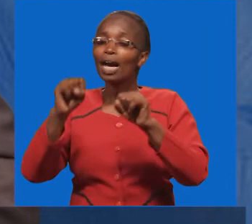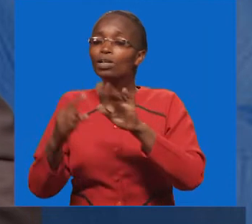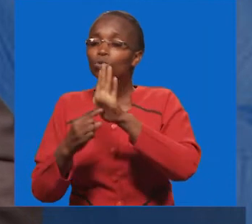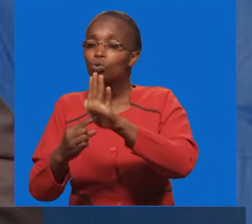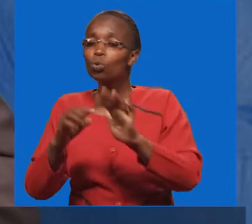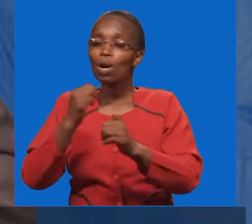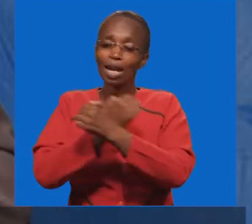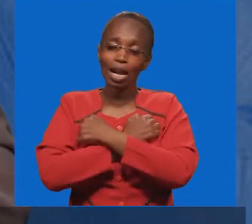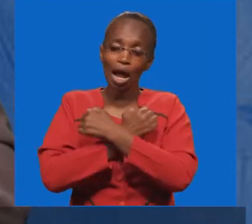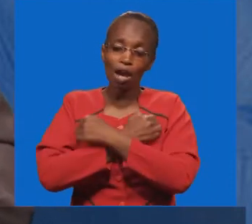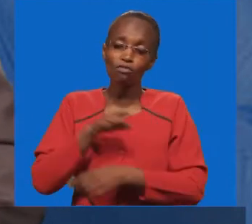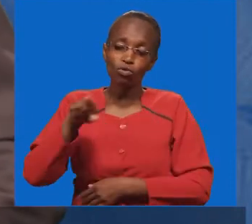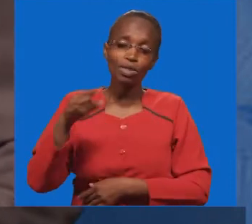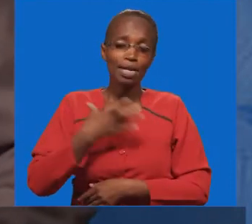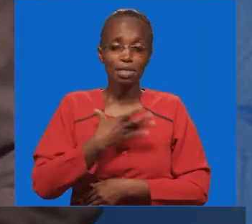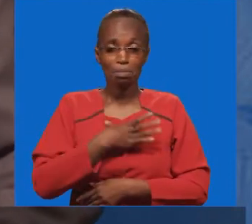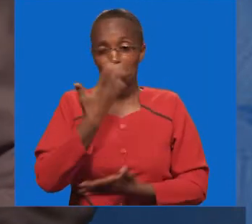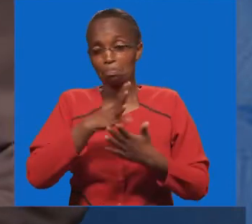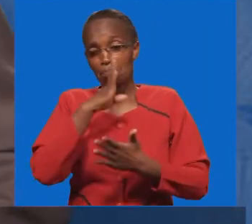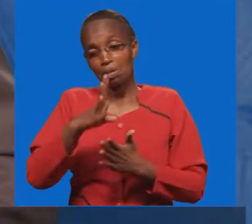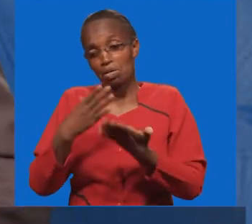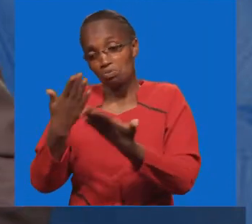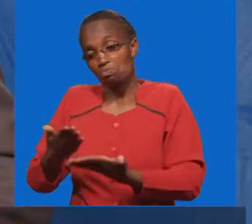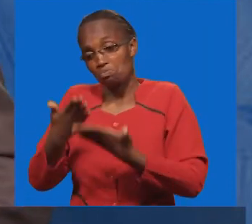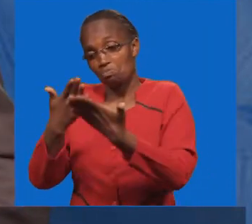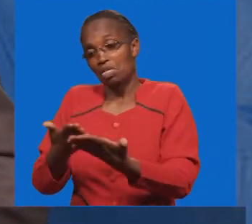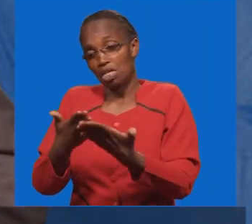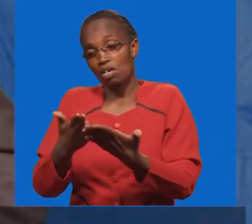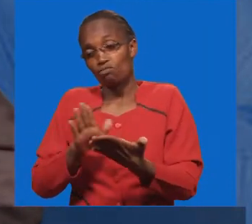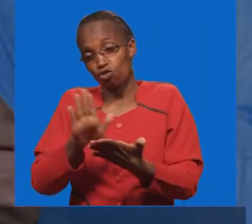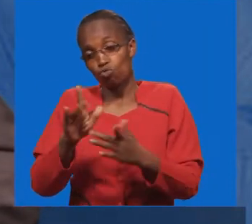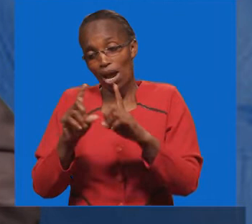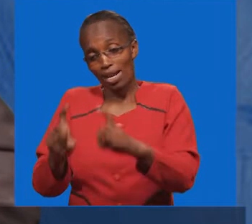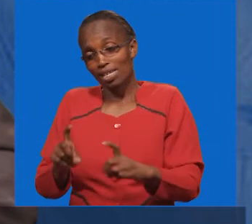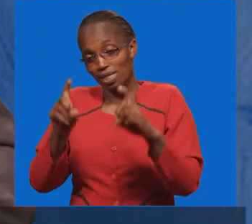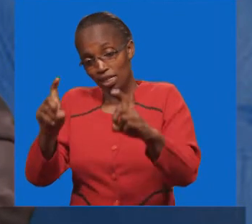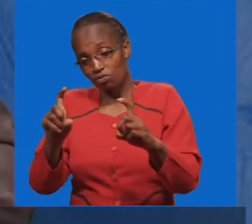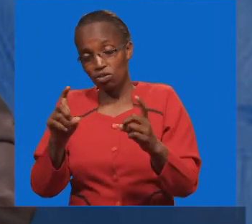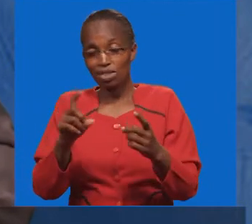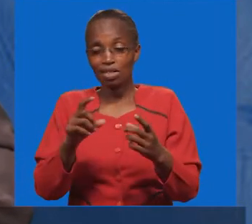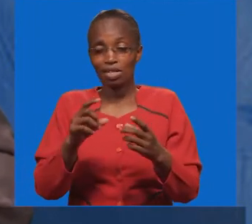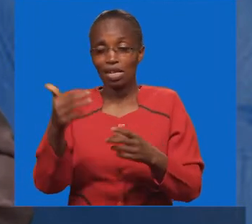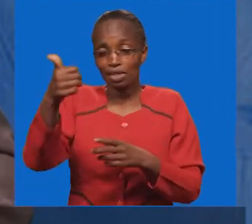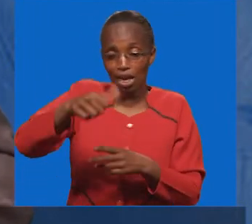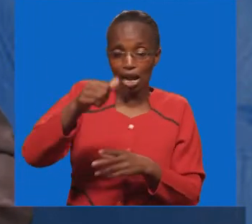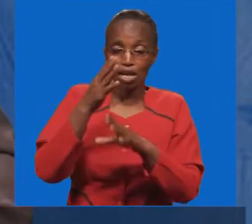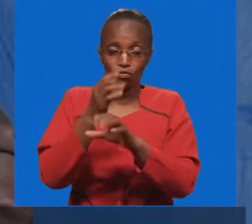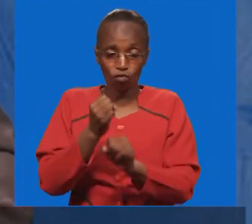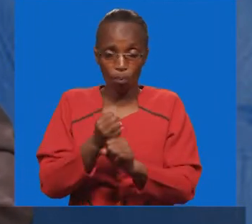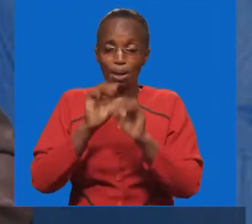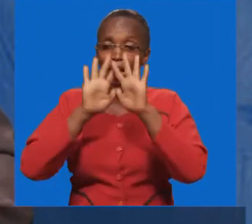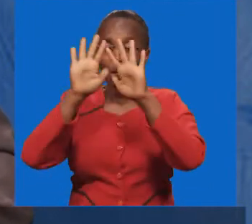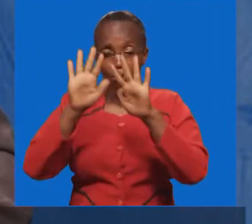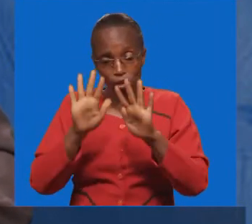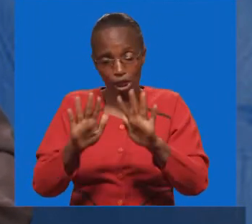shown love. Ni lini uliweza kuenda pale ukaweza kuomba na wao? Pengine ukawapelekea msaada moja au jingine.